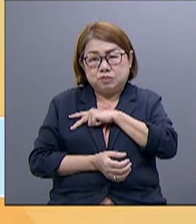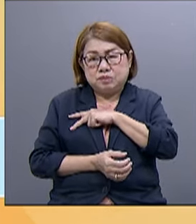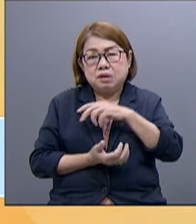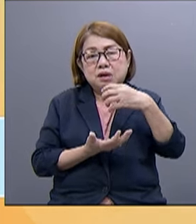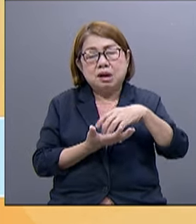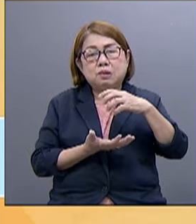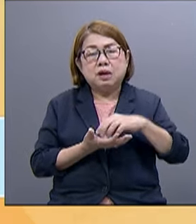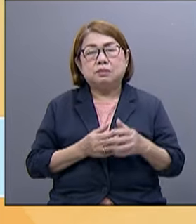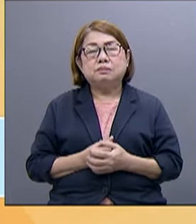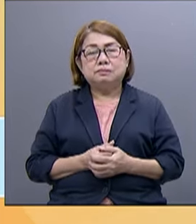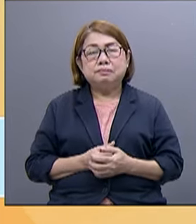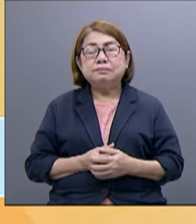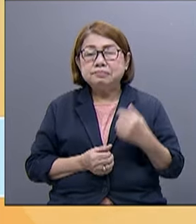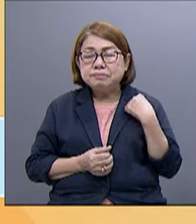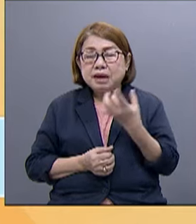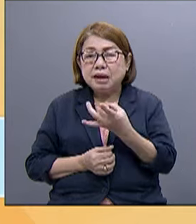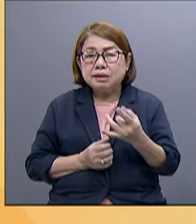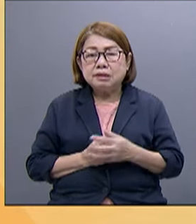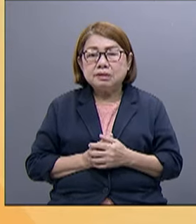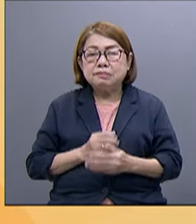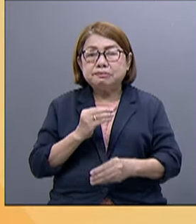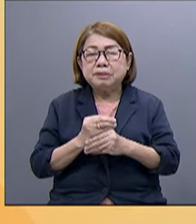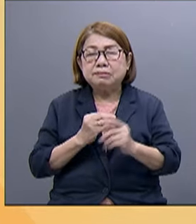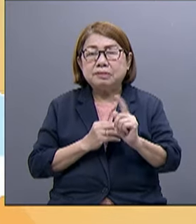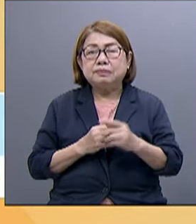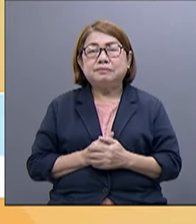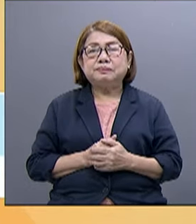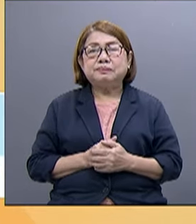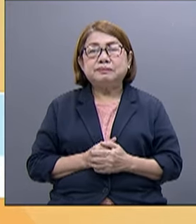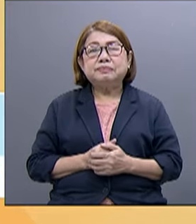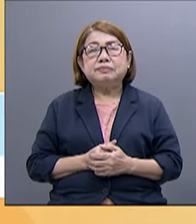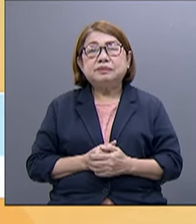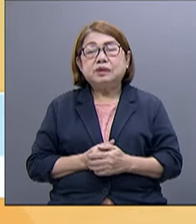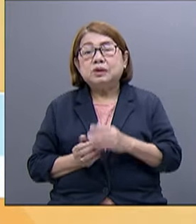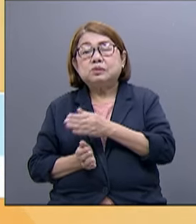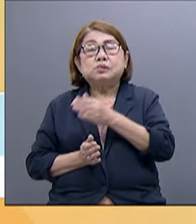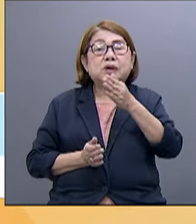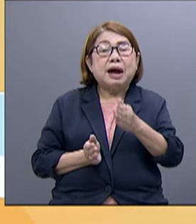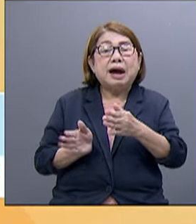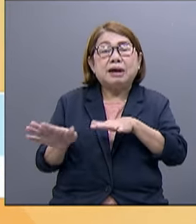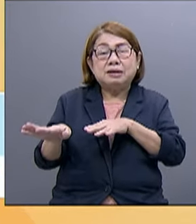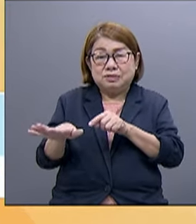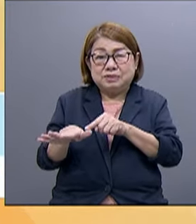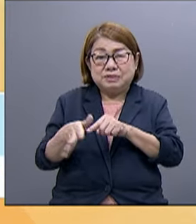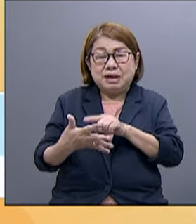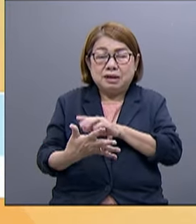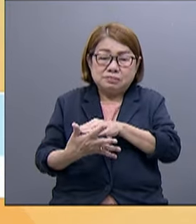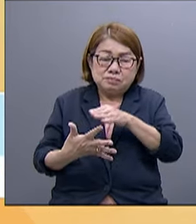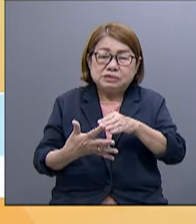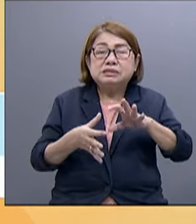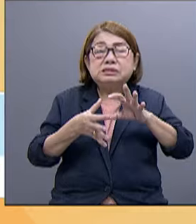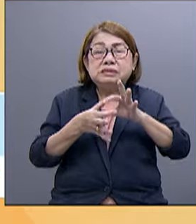แล้วมีส่วนไหนอีกไหมครับพี ่ก็ด้านกลางก็เป็นพระนิวิราช ครับผม ท้องนรกสวรร